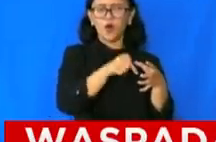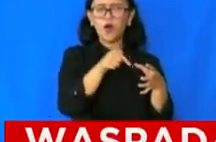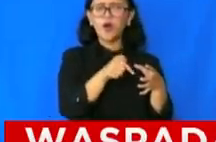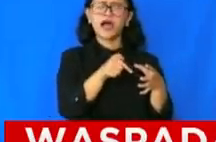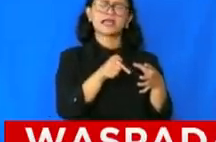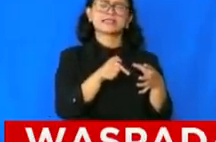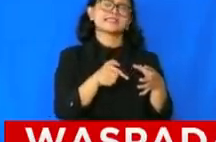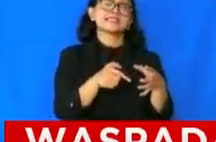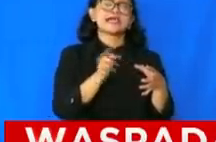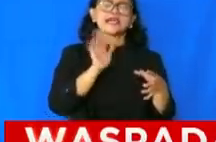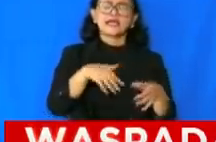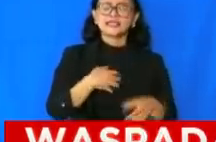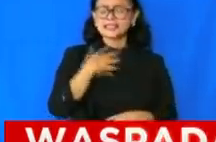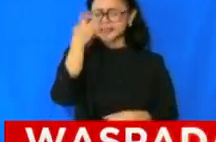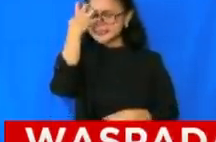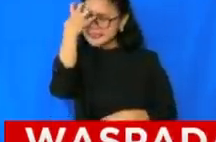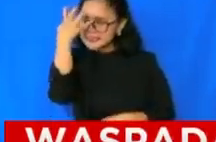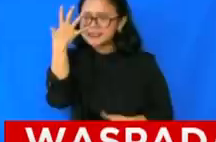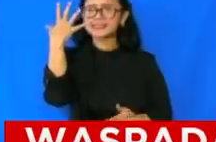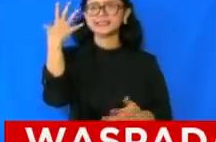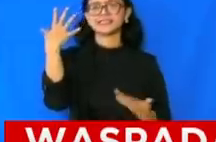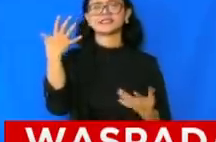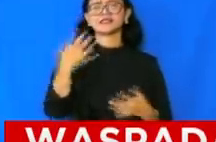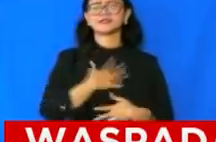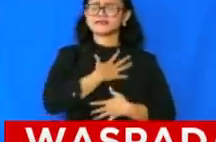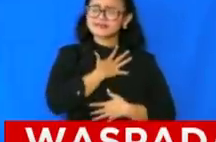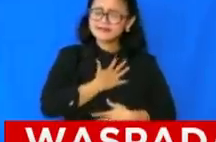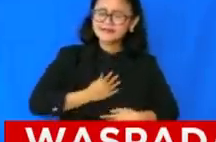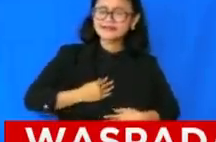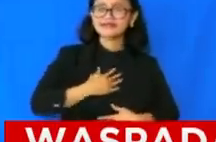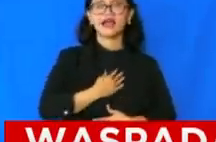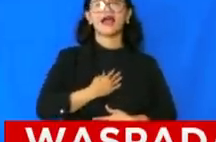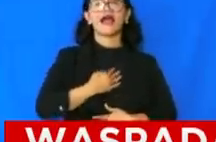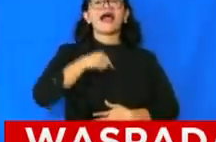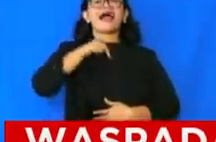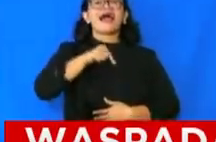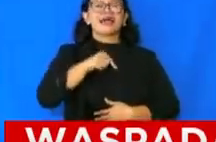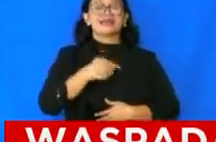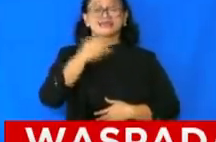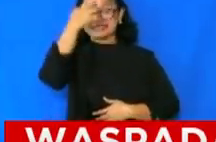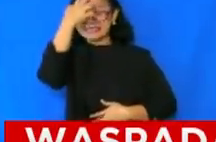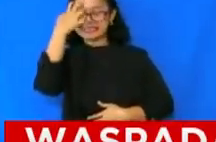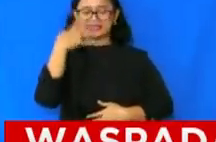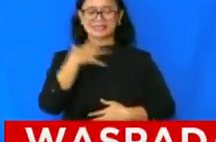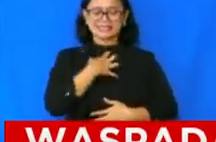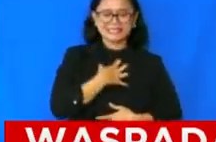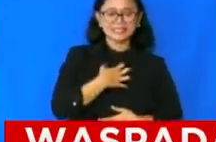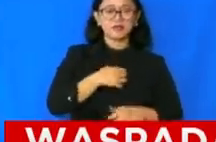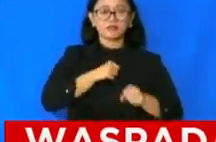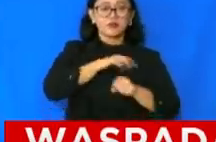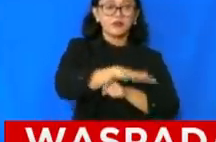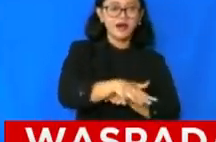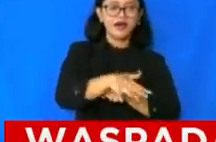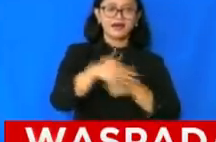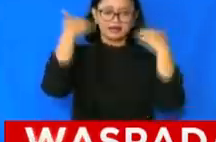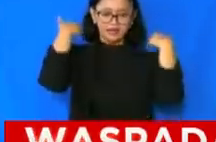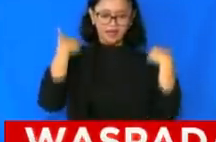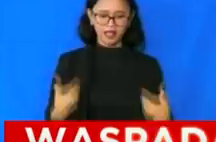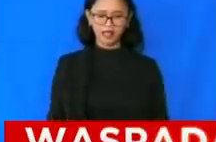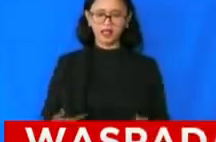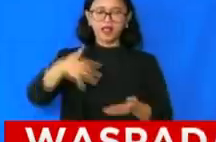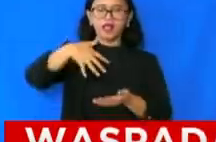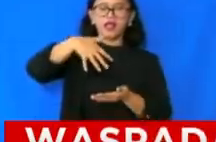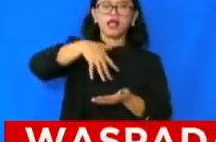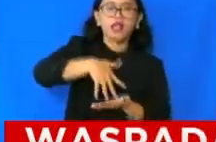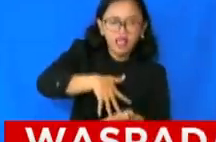stres menimbulkan kesedihan nah ini akan bertambah Pada imunitas dia nanti makin turun Oleh karena